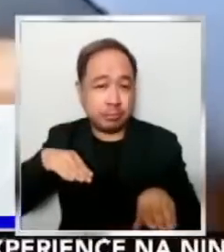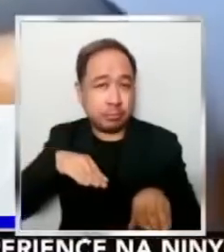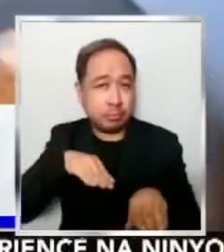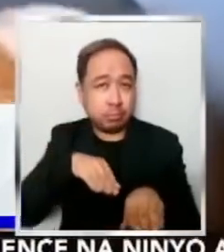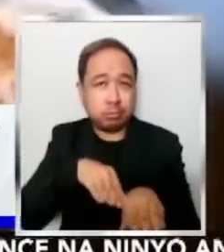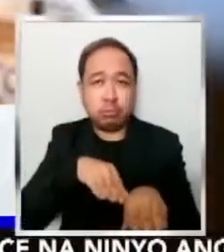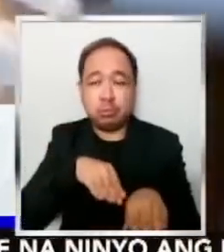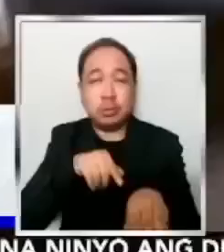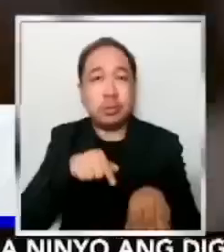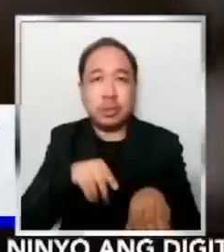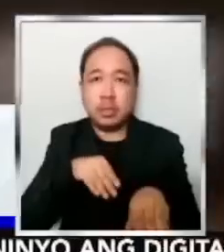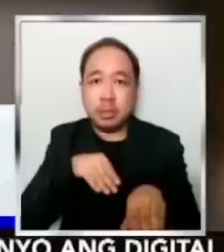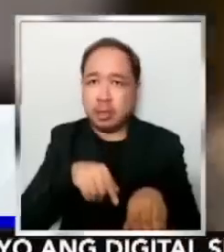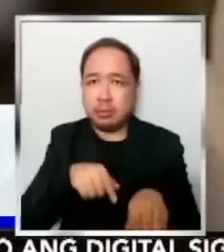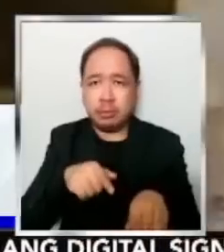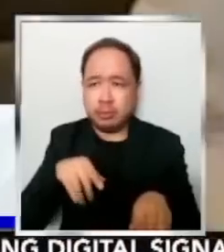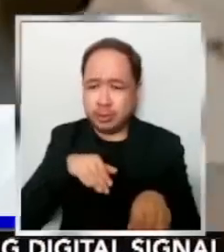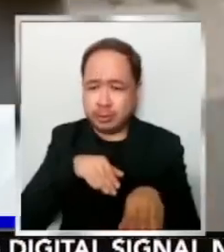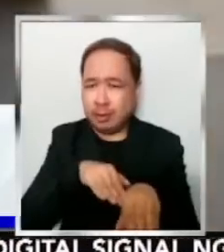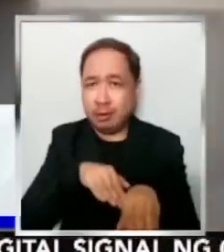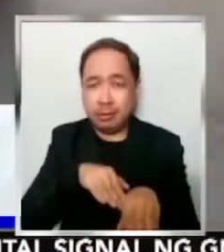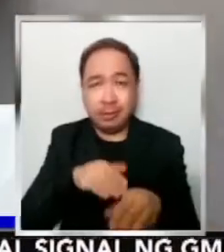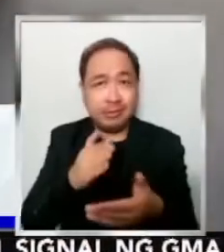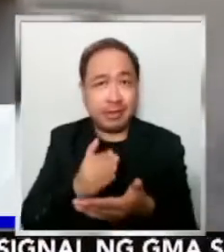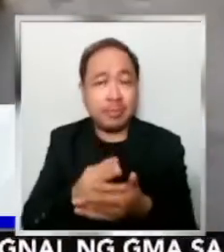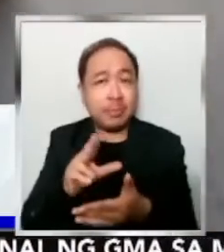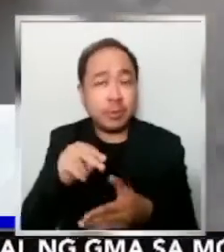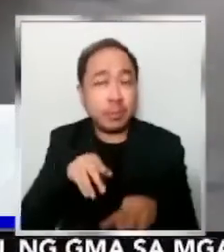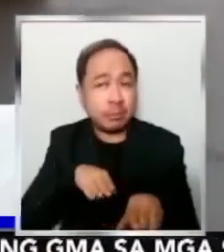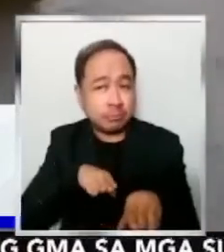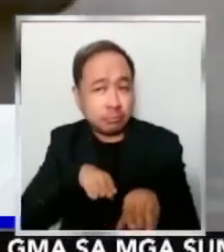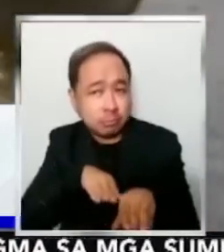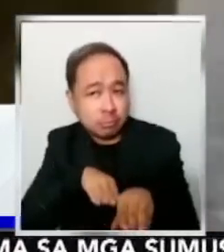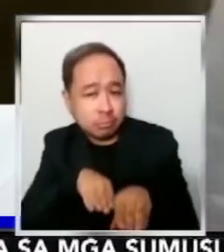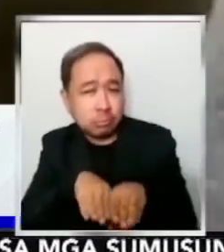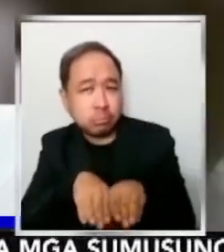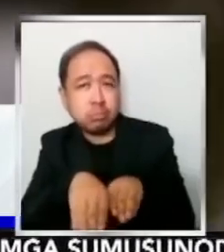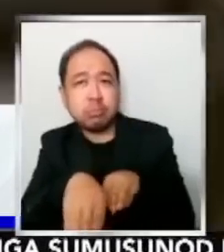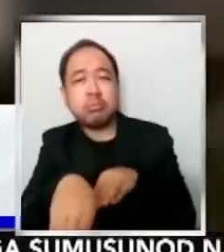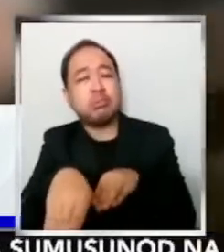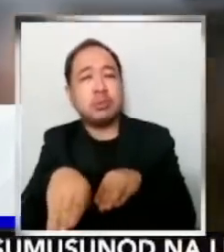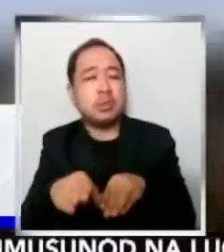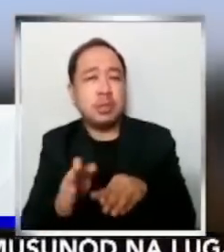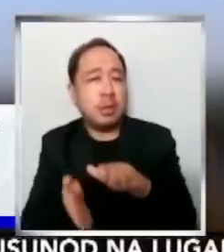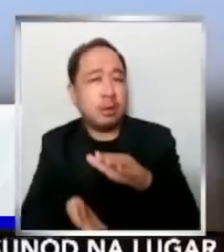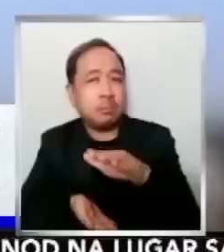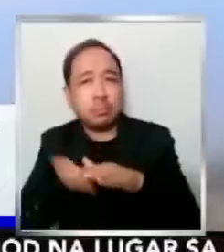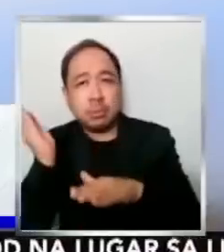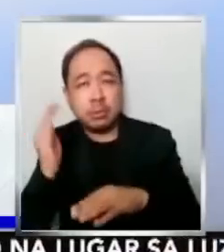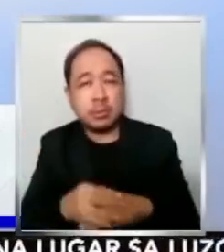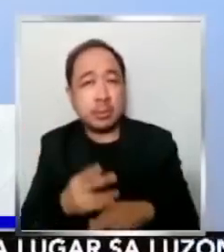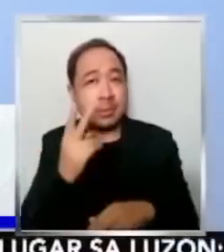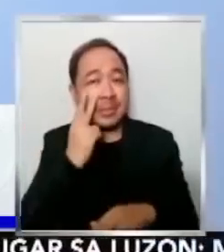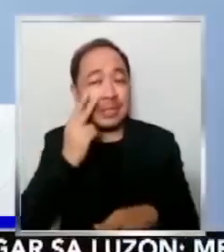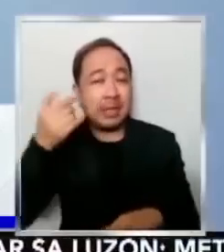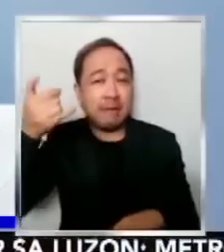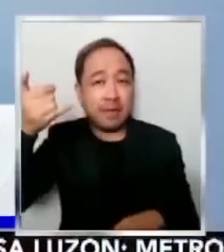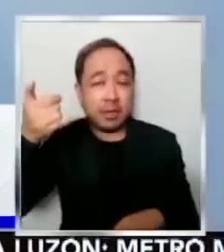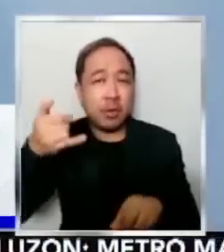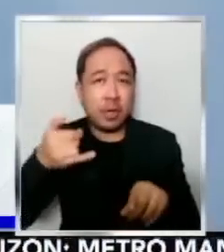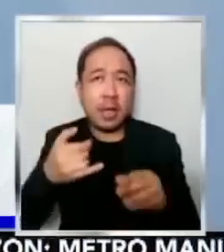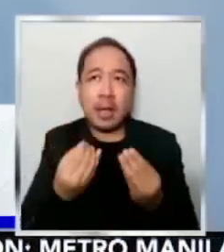na tumigil ang truck, nagtuloy-tuloy pa rin ito at halos araruhin na ang kotse. Makikita sa video ang pilit na paghinto ng